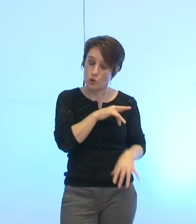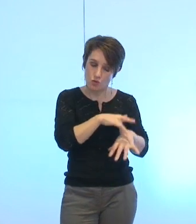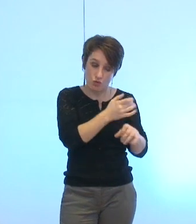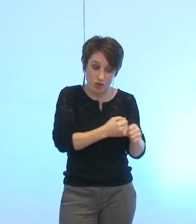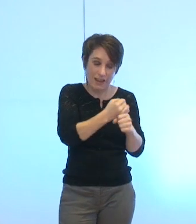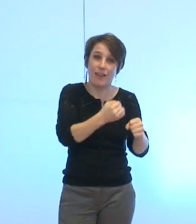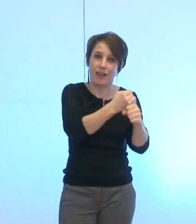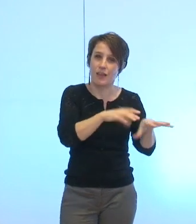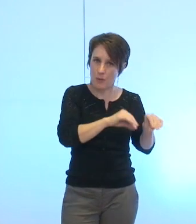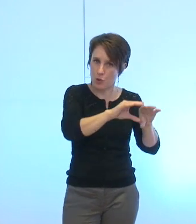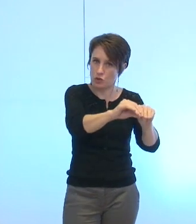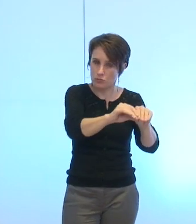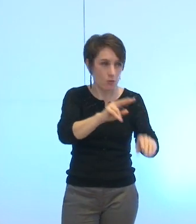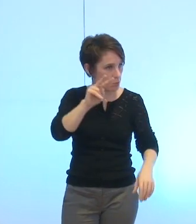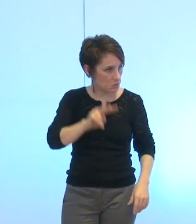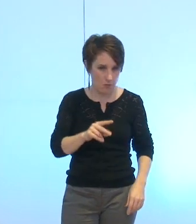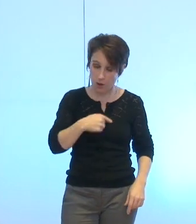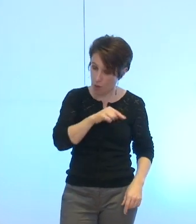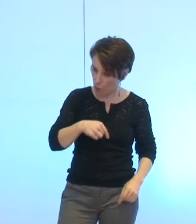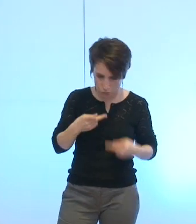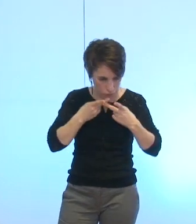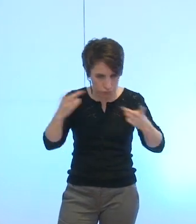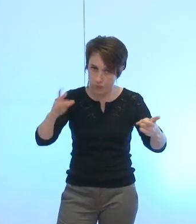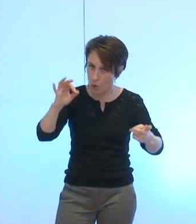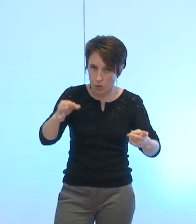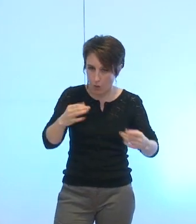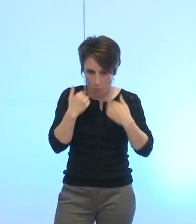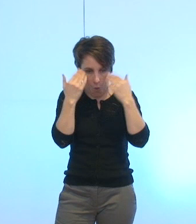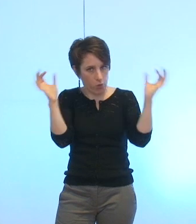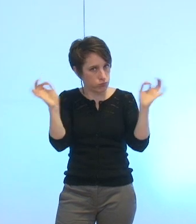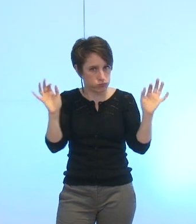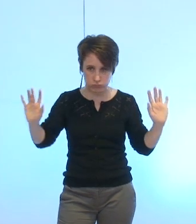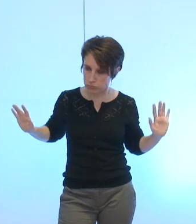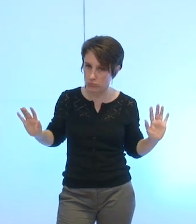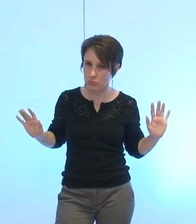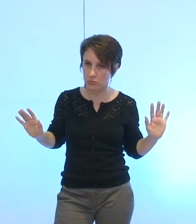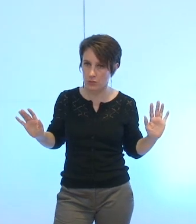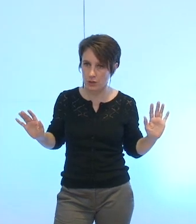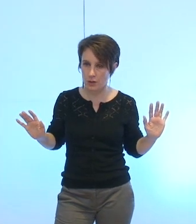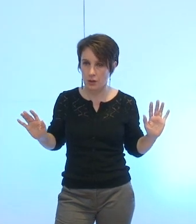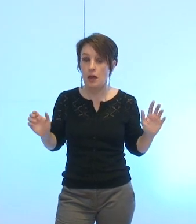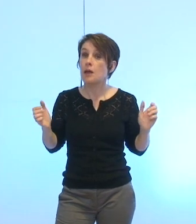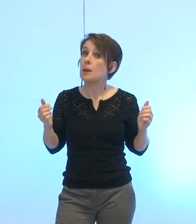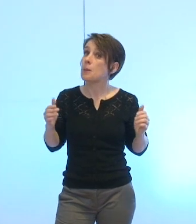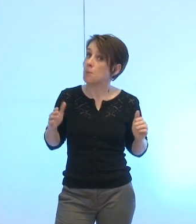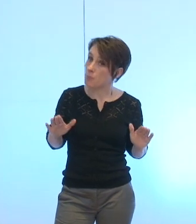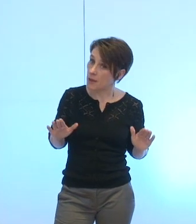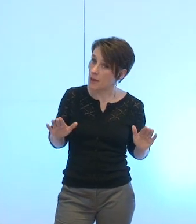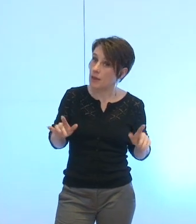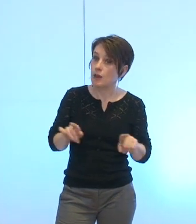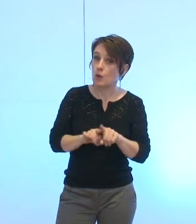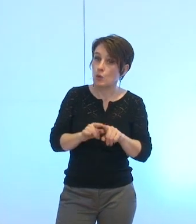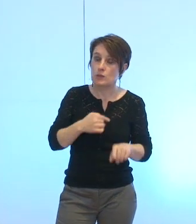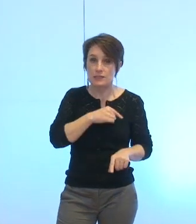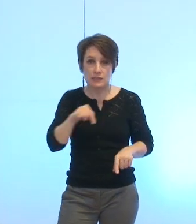d'insister là-dessus et nous assumons pleinement ce choix euh nous avons aussi engagé un certain